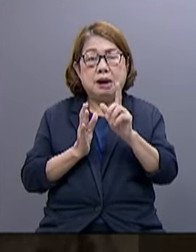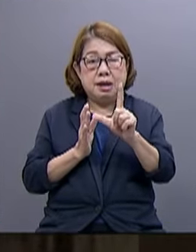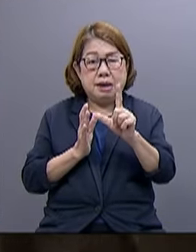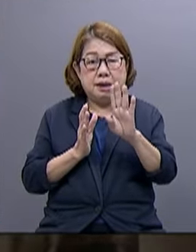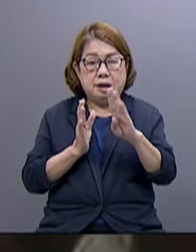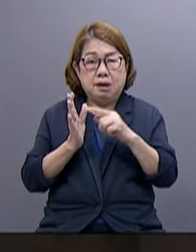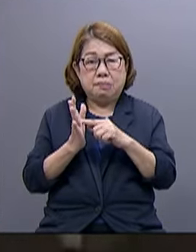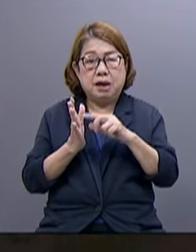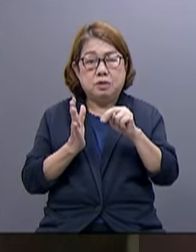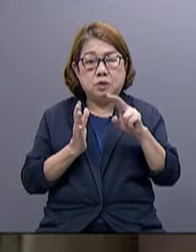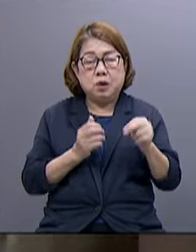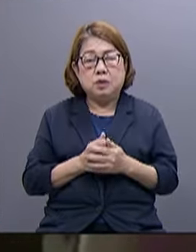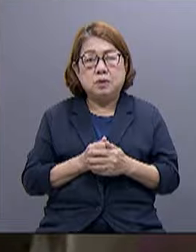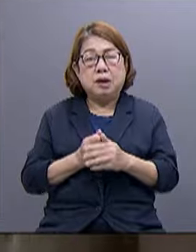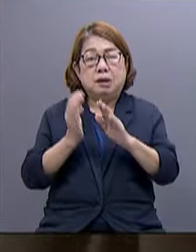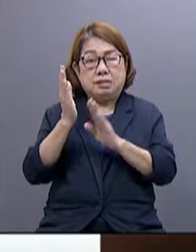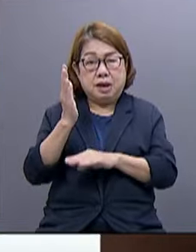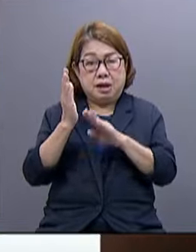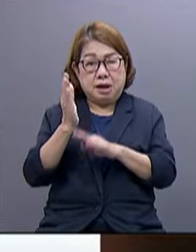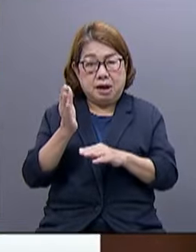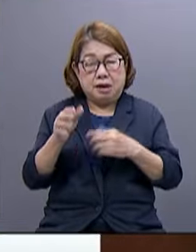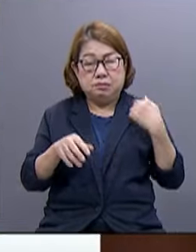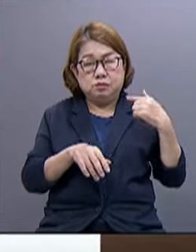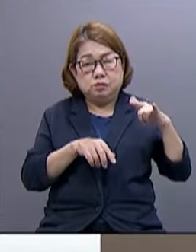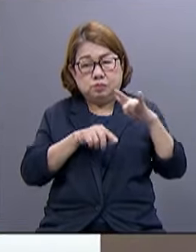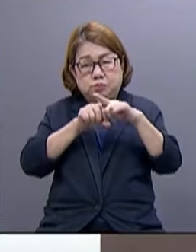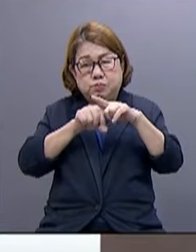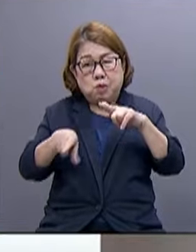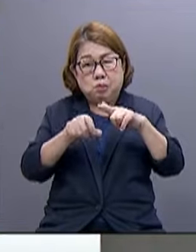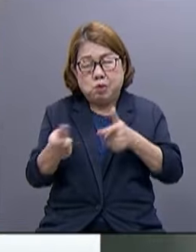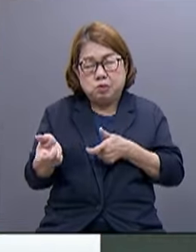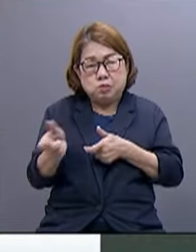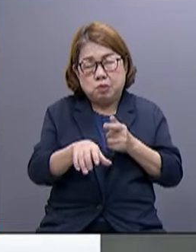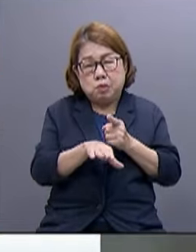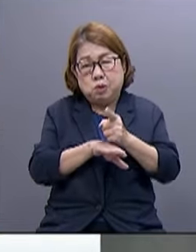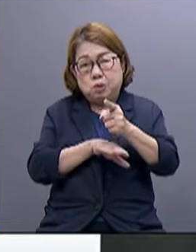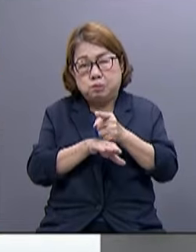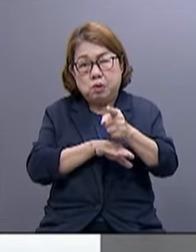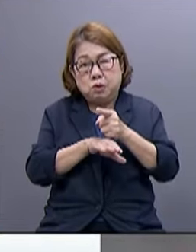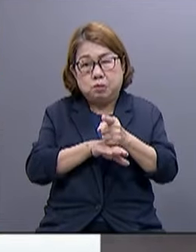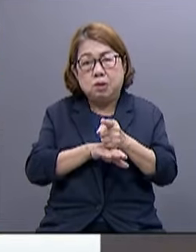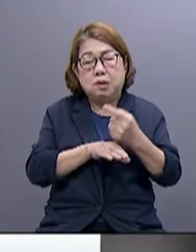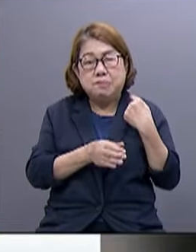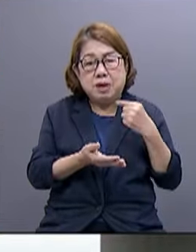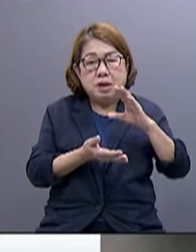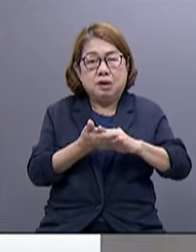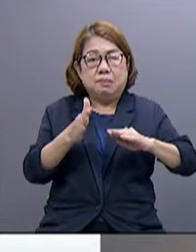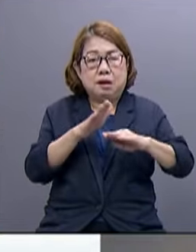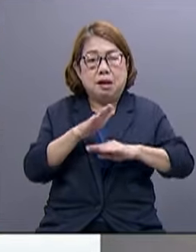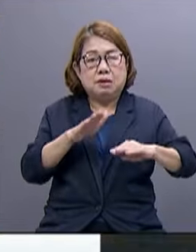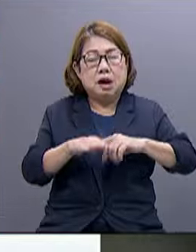งเบรุตคนที่เห็นเหตุการณ์เขาบันทึกวินาทีที่เกิดระเบิดเอาไว้ได้เหตุการณ์เกิดขึ้นประม